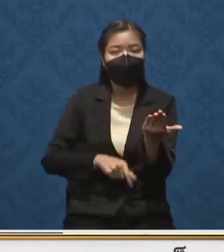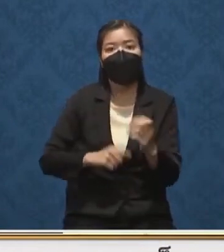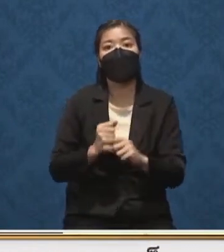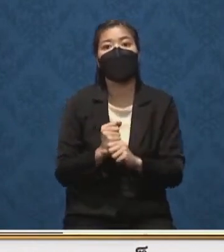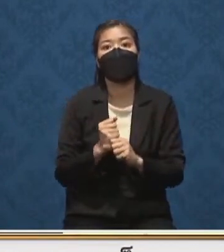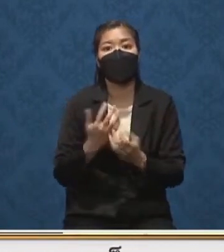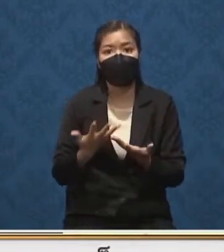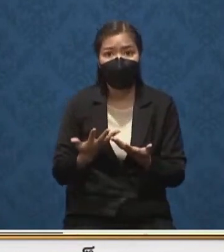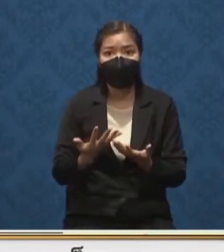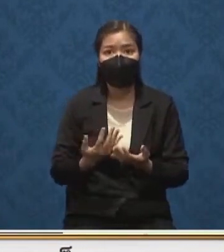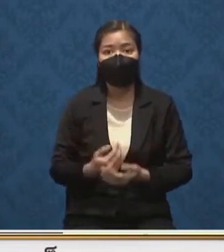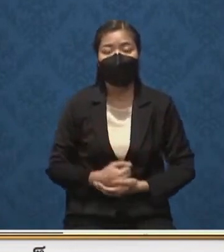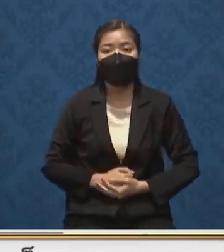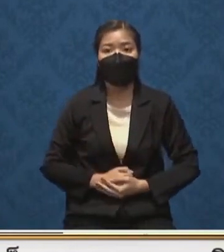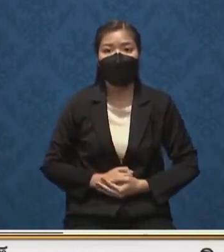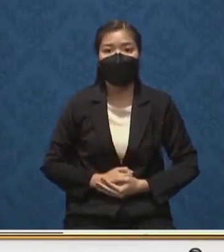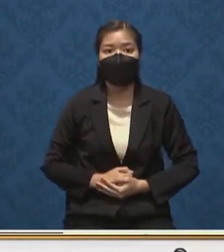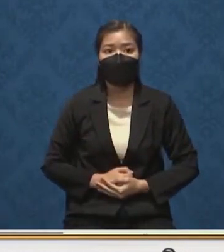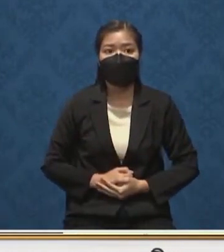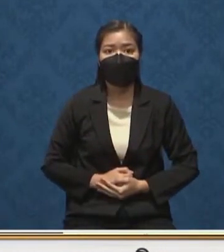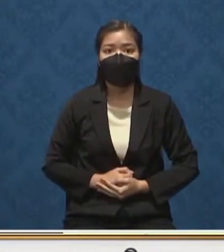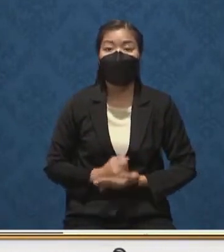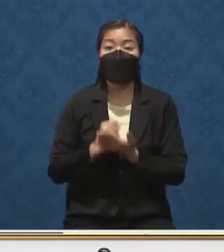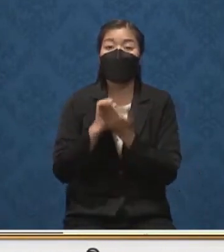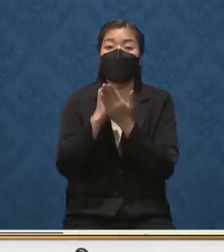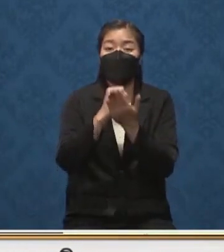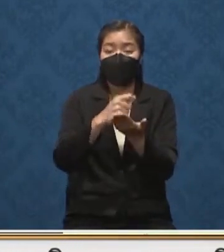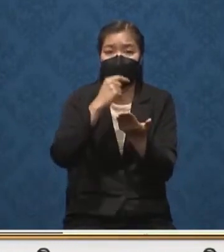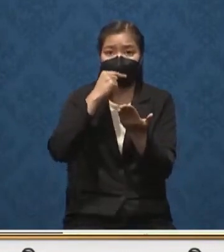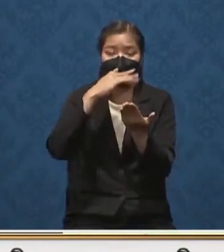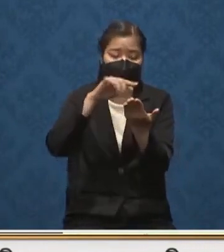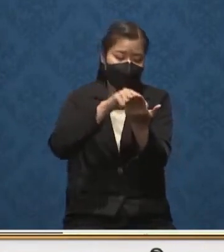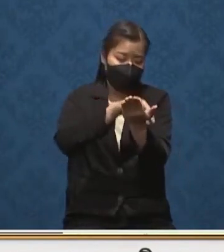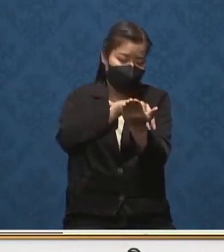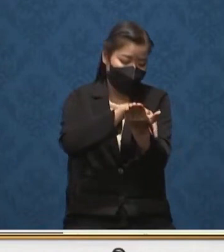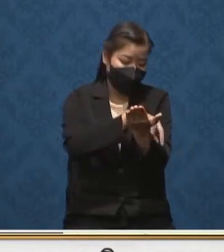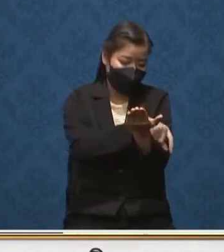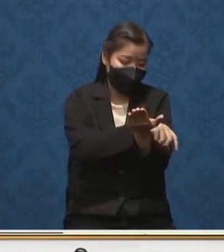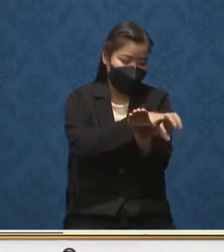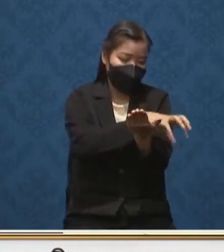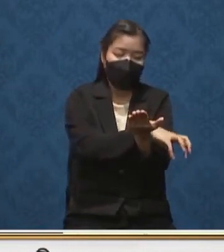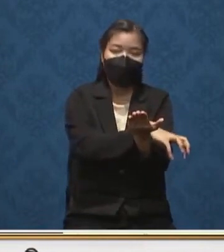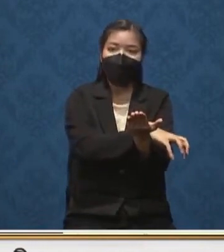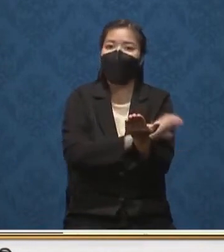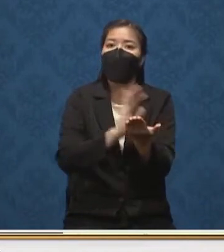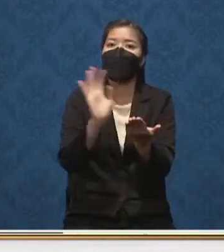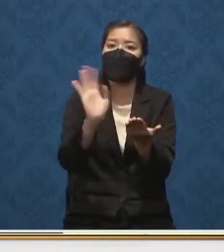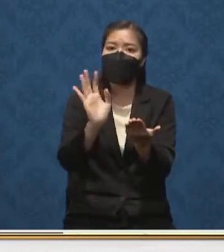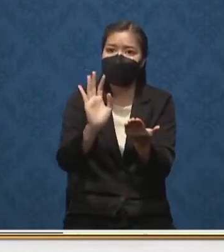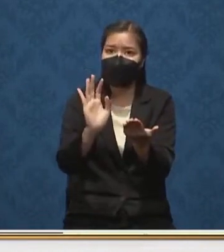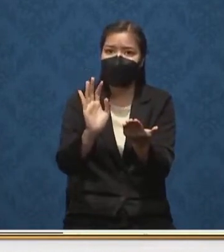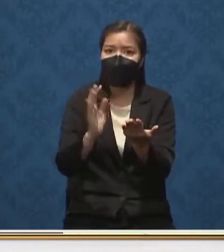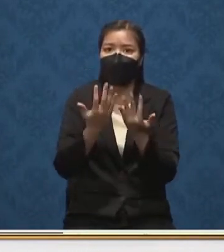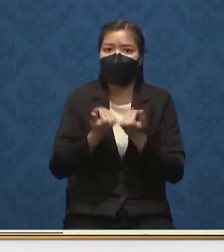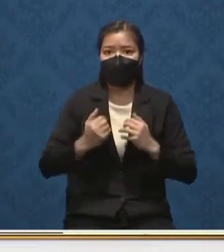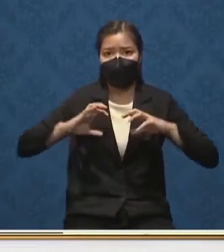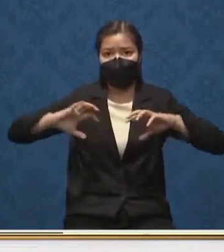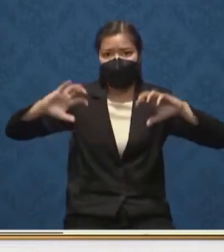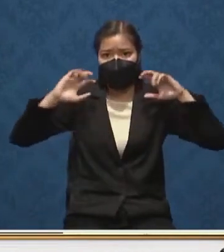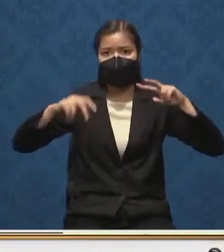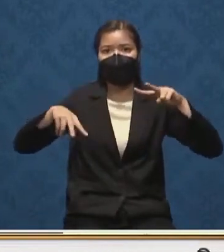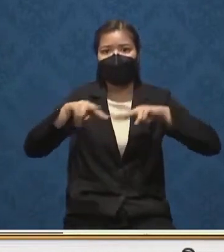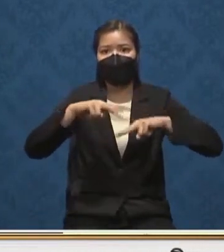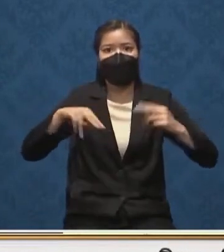หรือที่อยู่ที่ฝั่งอาตมเกาะต่างๆทั้งสิ้นรัฐบาลดูแลทั้งหมดในขณะนี้นะครับ